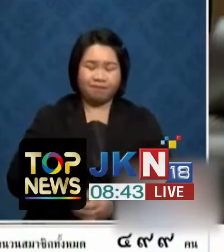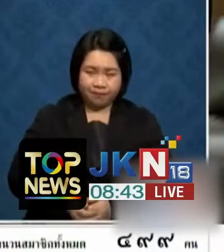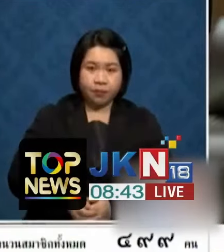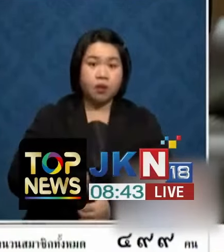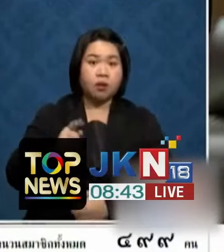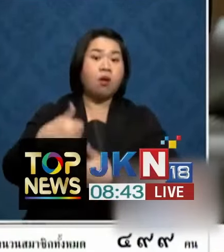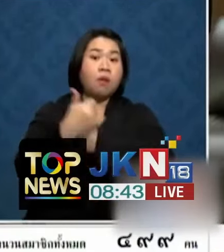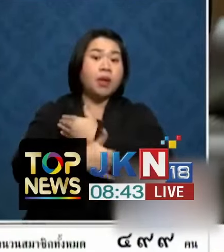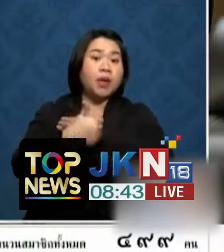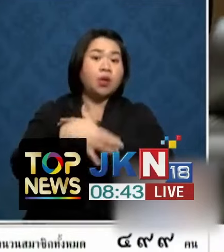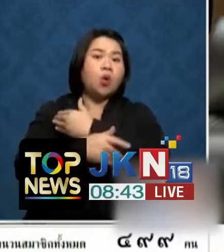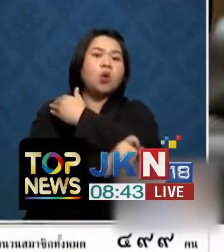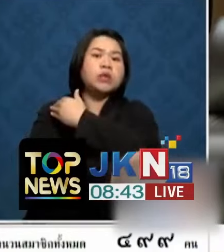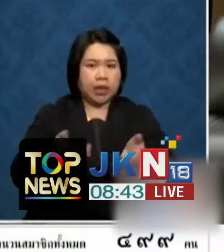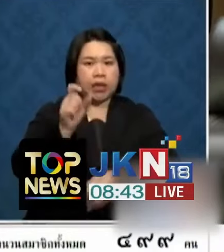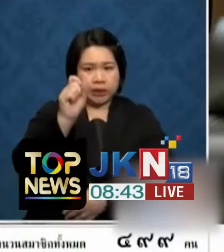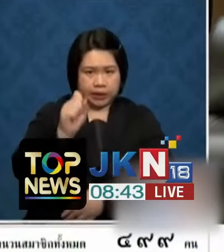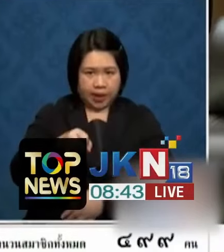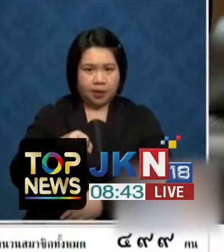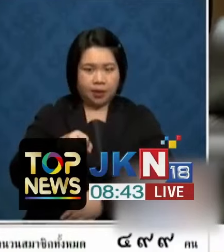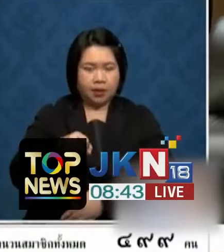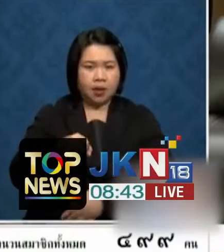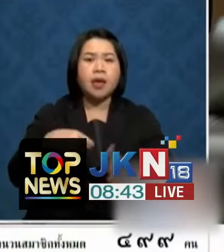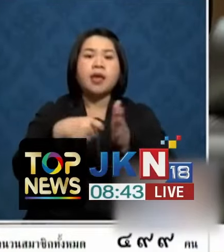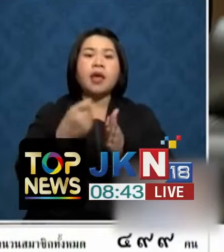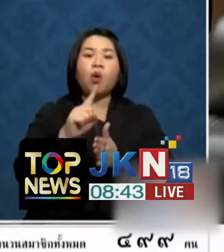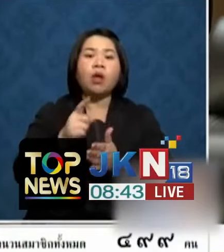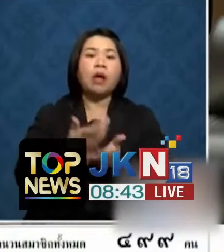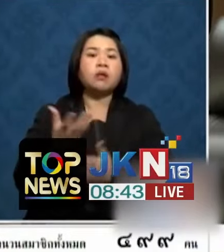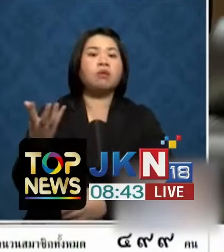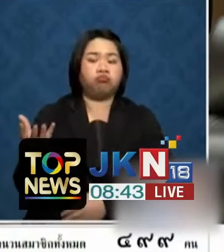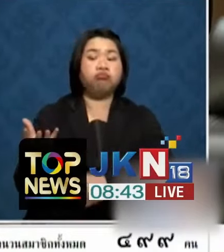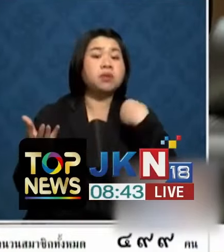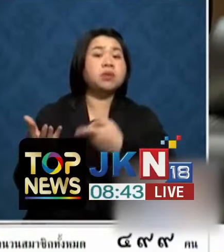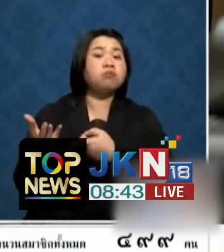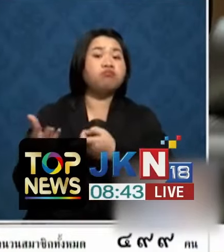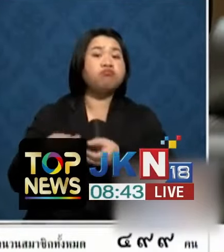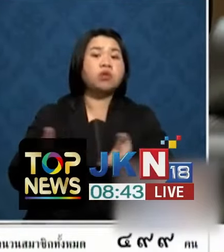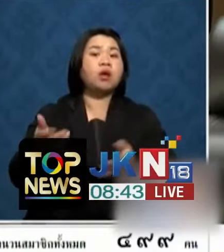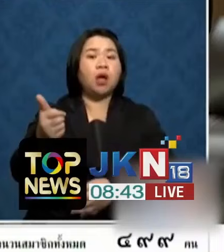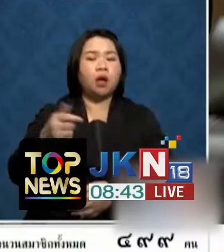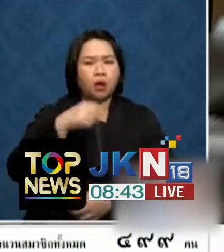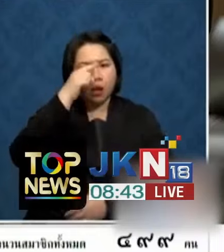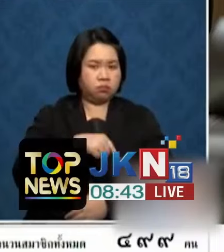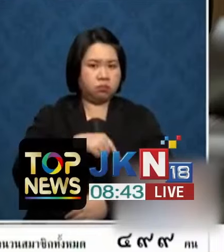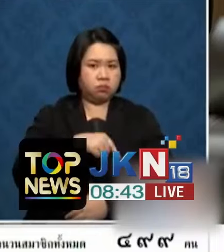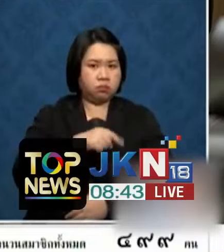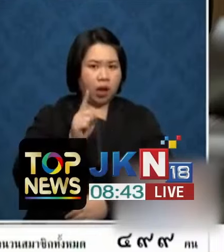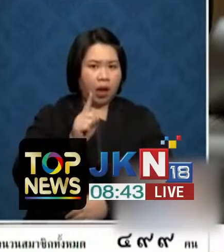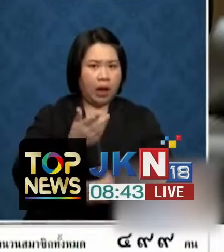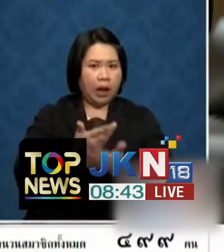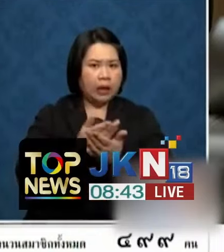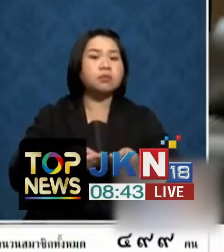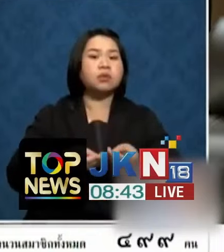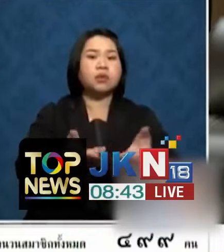โปร์ที่เขาแจกนะเขาแจกจริงแต่เขาแจกเพราะเขามีเงินเหลือพอให้แจกแต่ประเทศไทยของเรานี่มัน